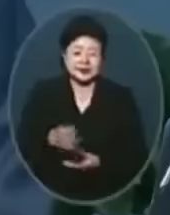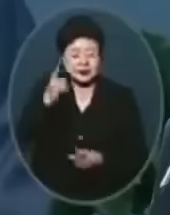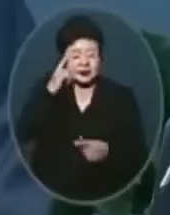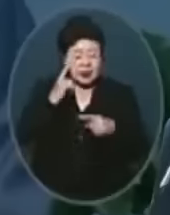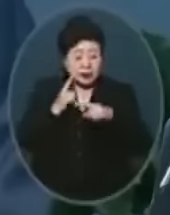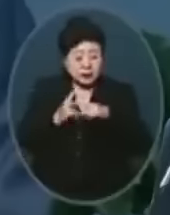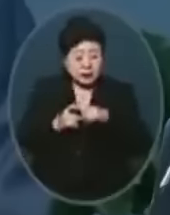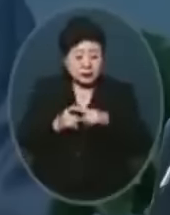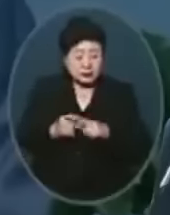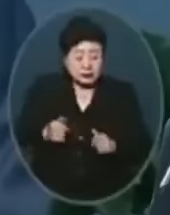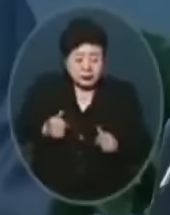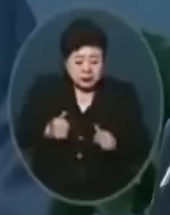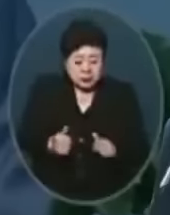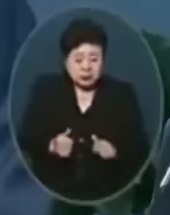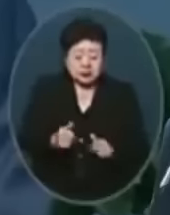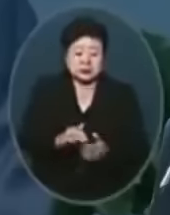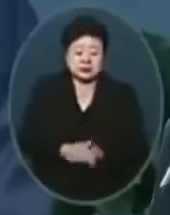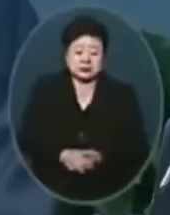긍정적이고 적극적인